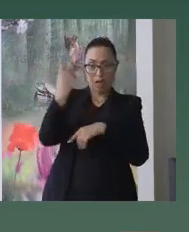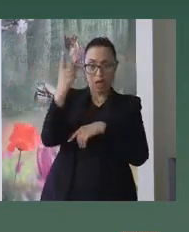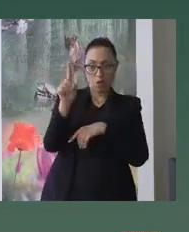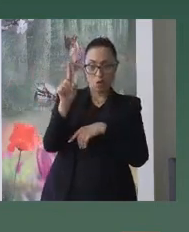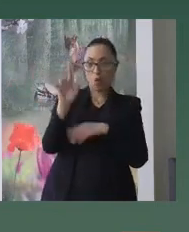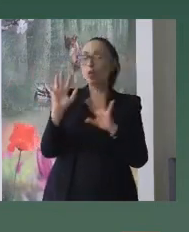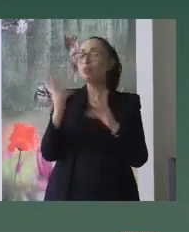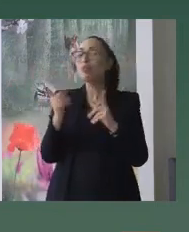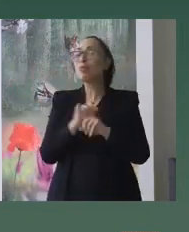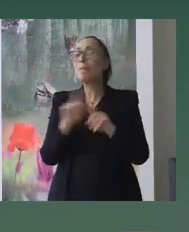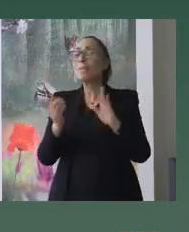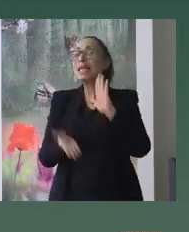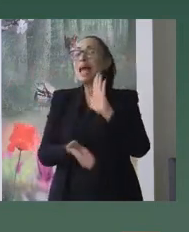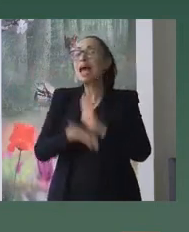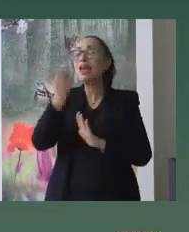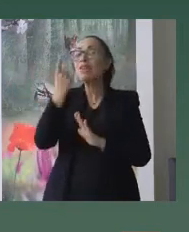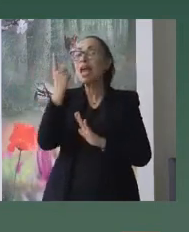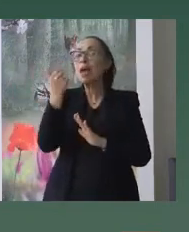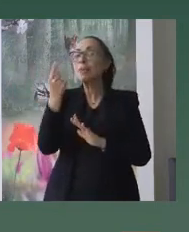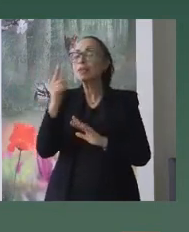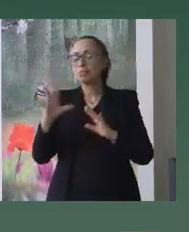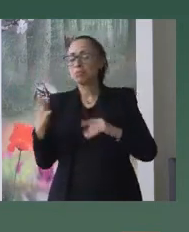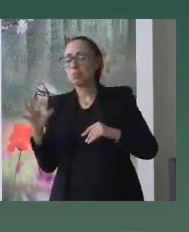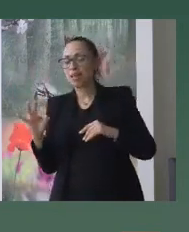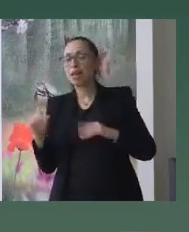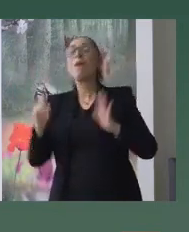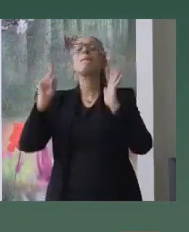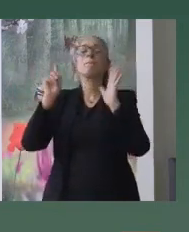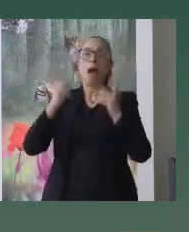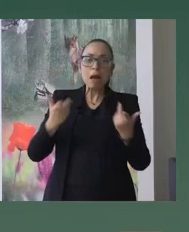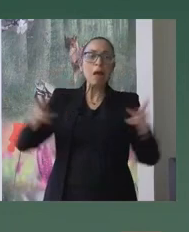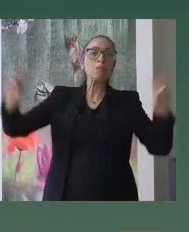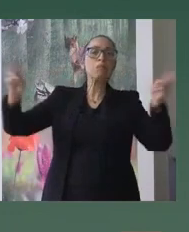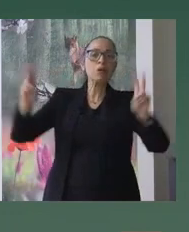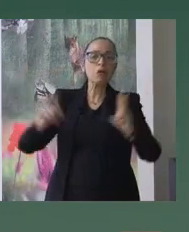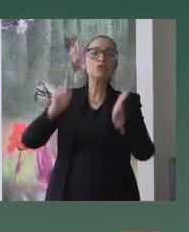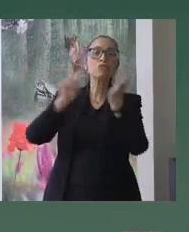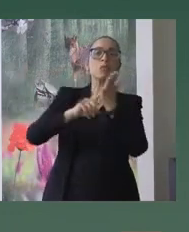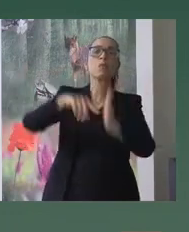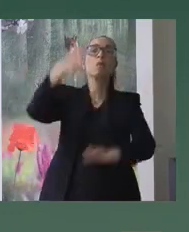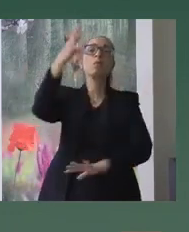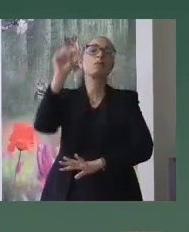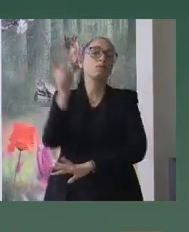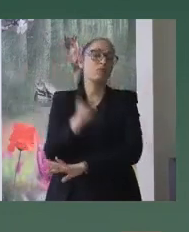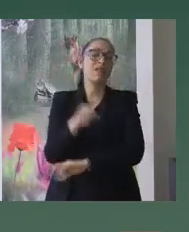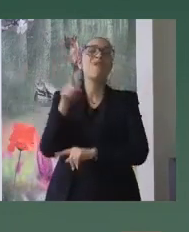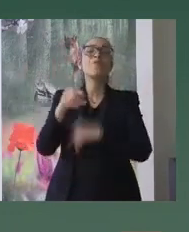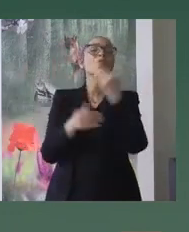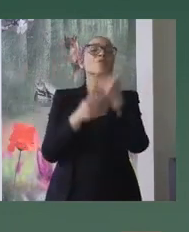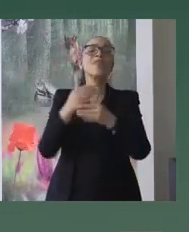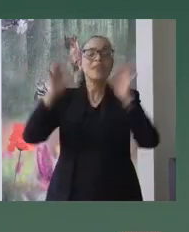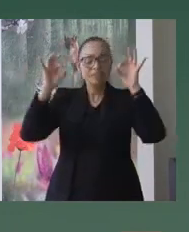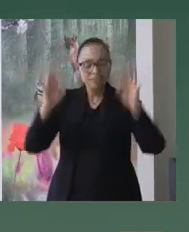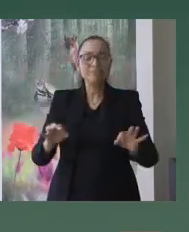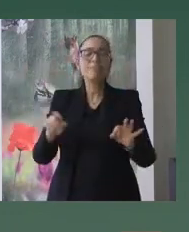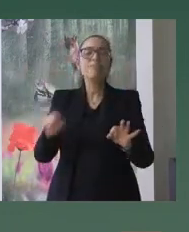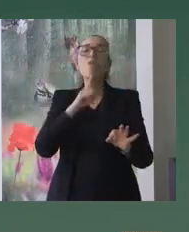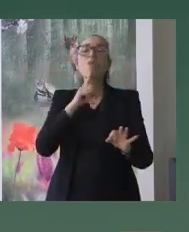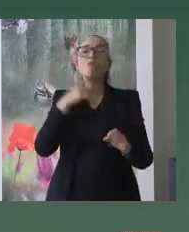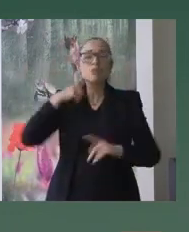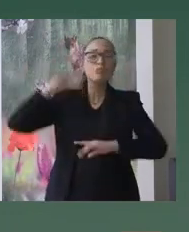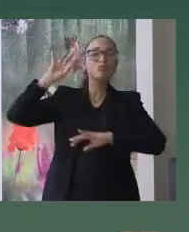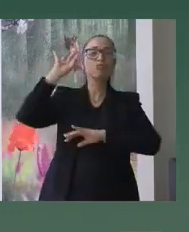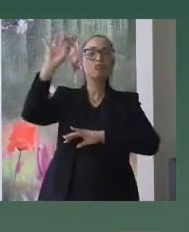πρέπει να είναι για να μην ανεβεί πάνω από 1,5, 50. Άρα η μείωση πρέπει να είναι 50%. Είναι δηλαδή μια διαδικασία τέτοια μορφή, ώστε